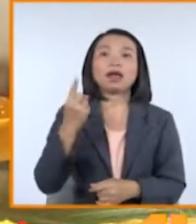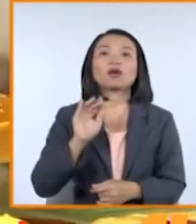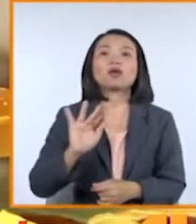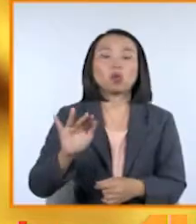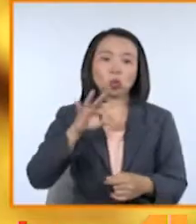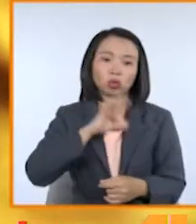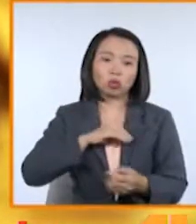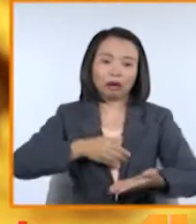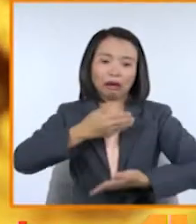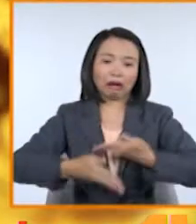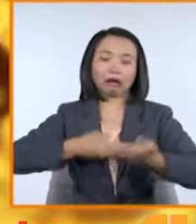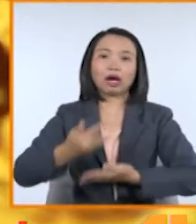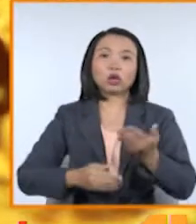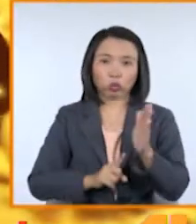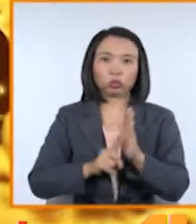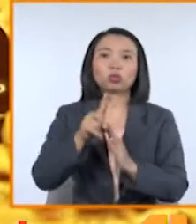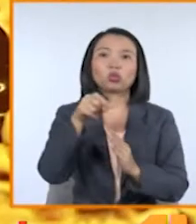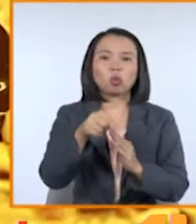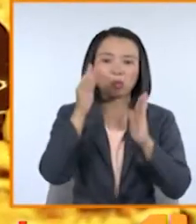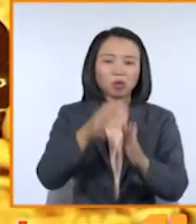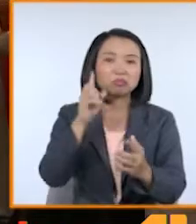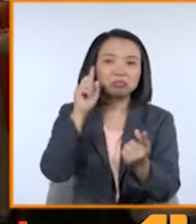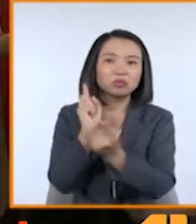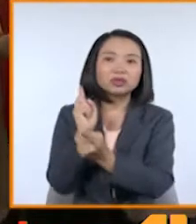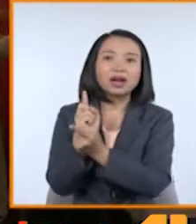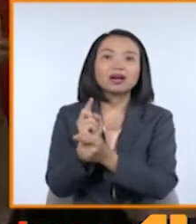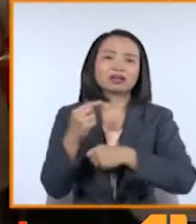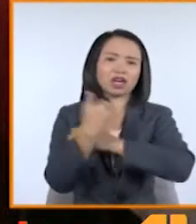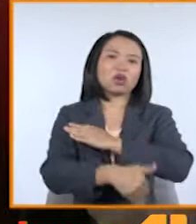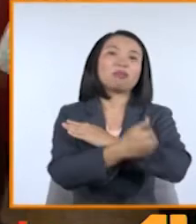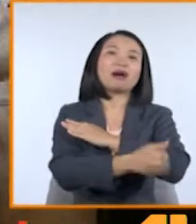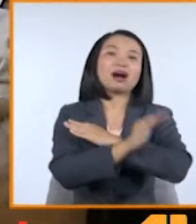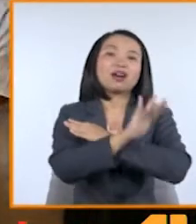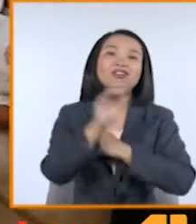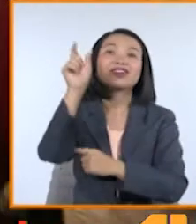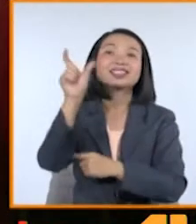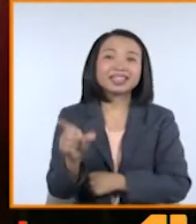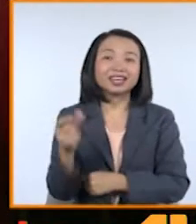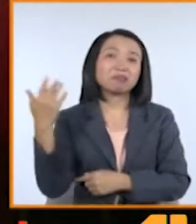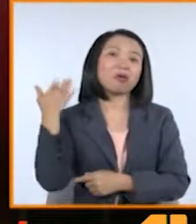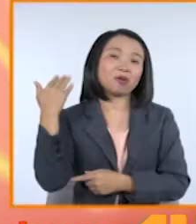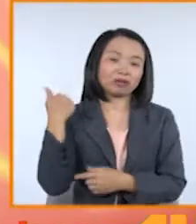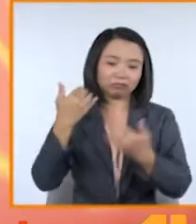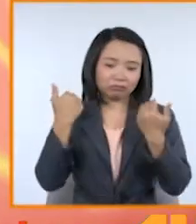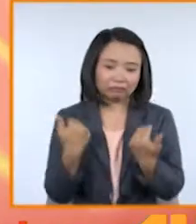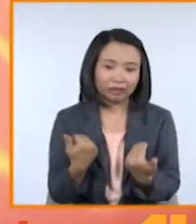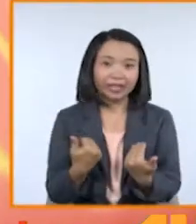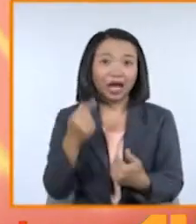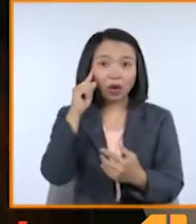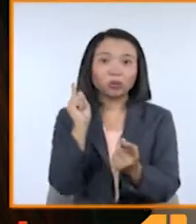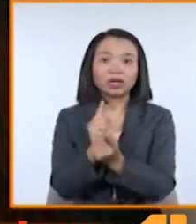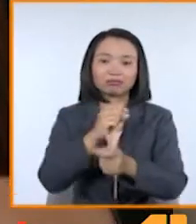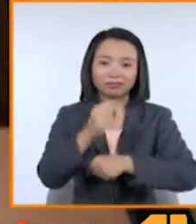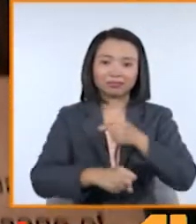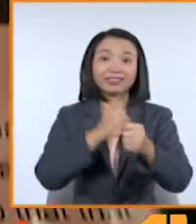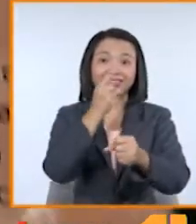าทายมากในกรุงพนมเปญที่คนรู้จักแค่ขนมปังจากอิทธิพลของฝรั่งเศสในอดีตแต่ปรากฏว่าเพียงแค่ปีเดียว